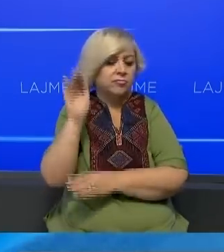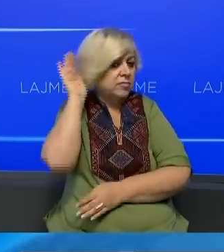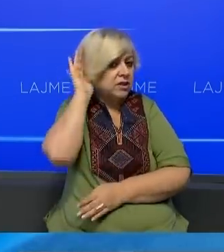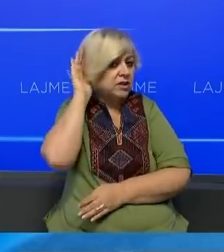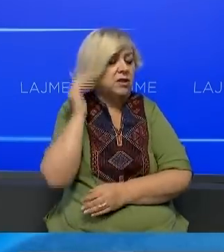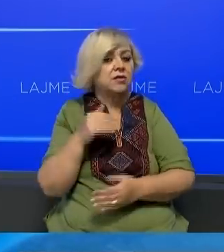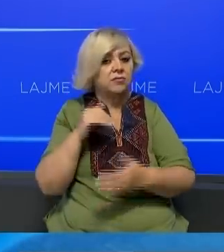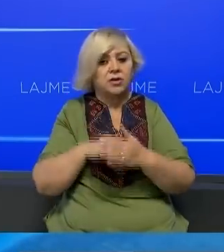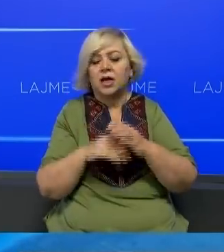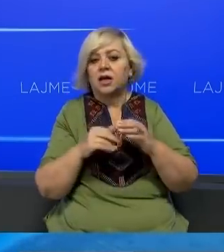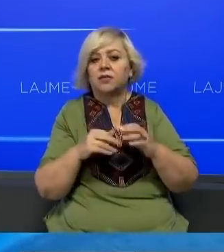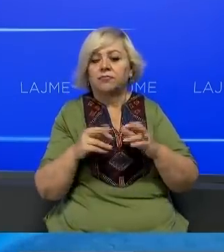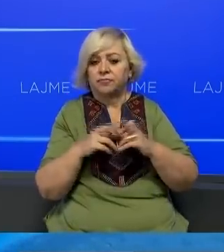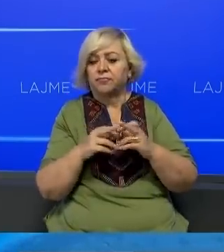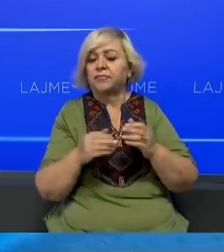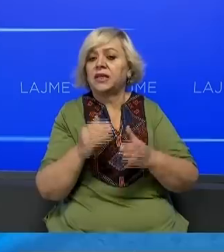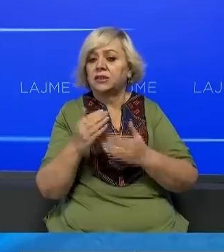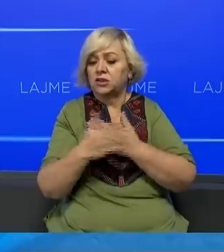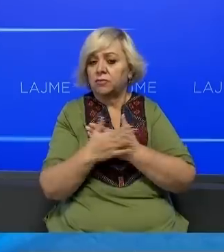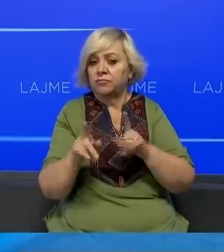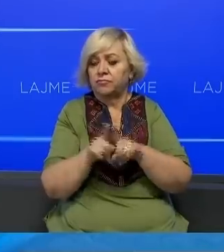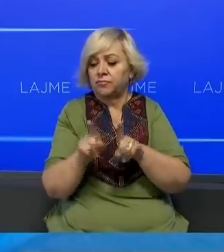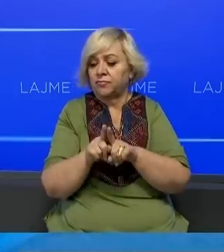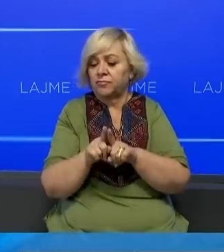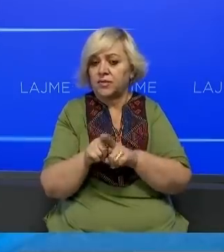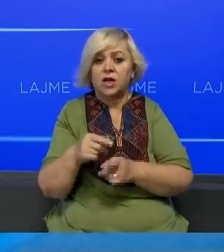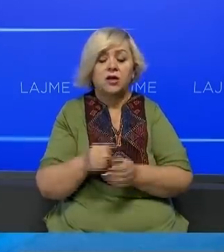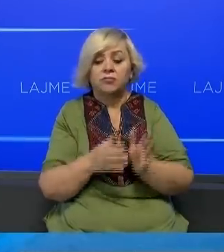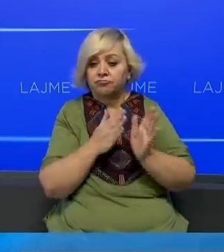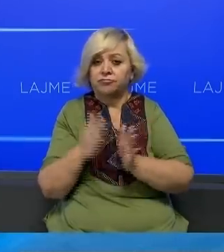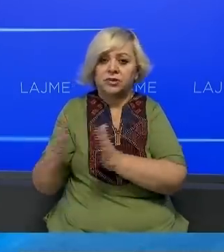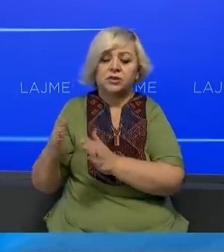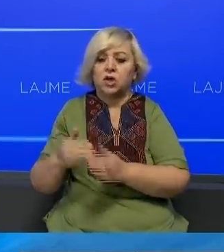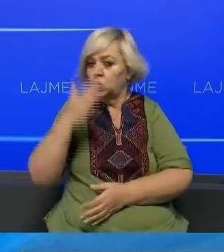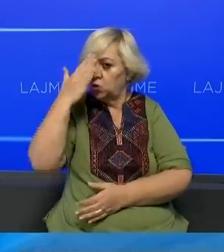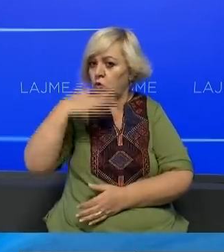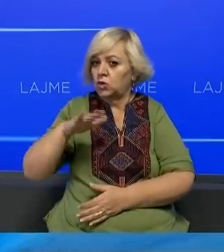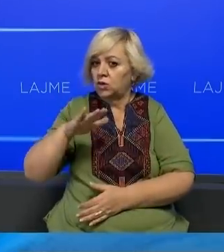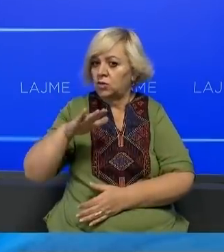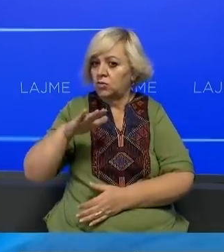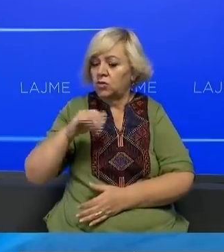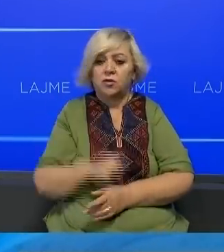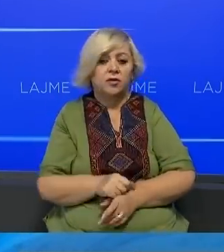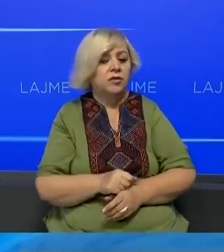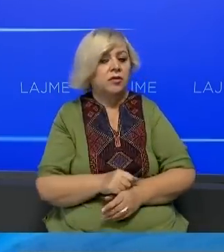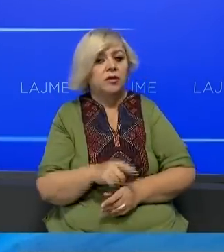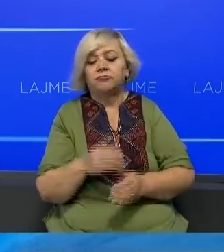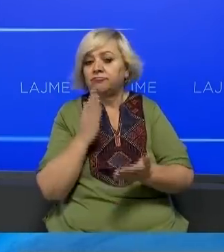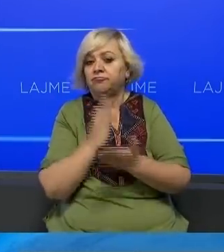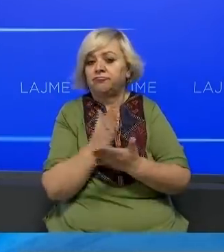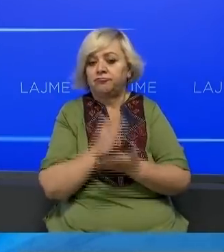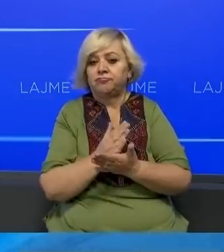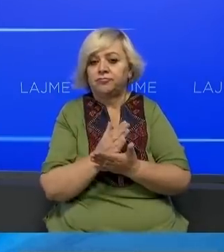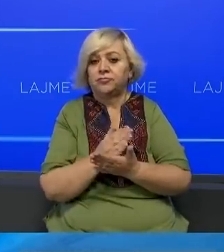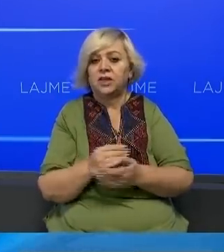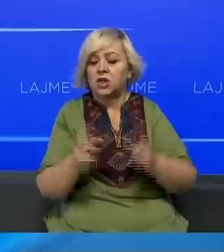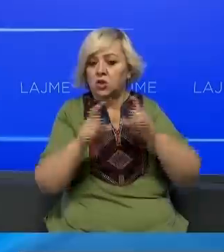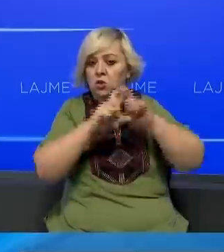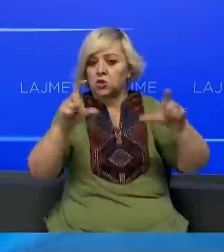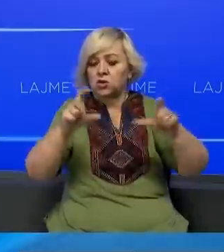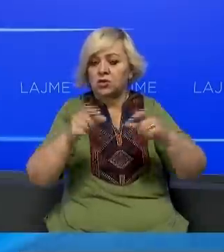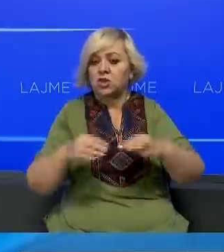Mbrojtjes Armen Meha, i cili tha se procesi i vaksinimit është realizuar me sukses të plot, nisur nga përgjithshmëria e lartë institucionale